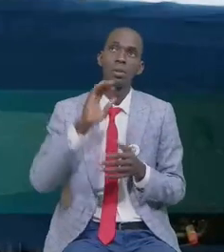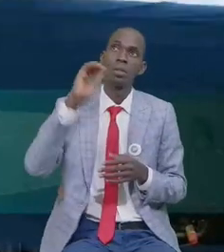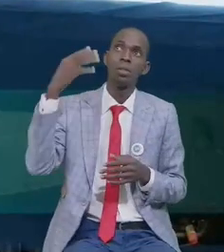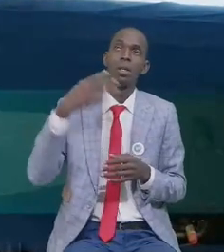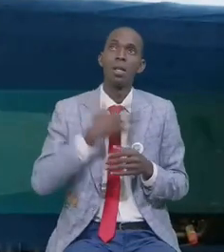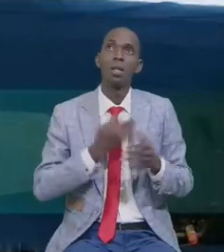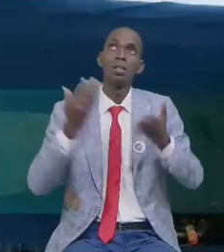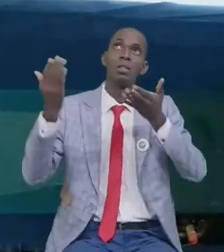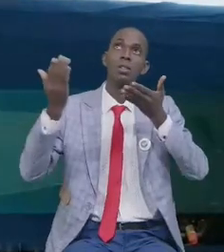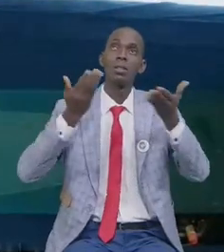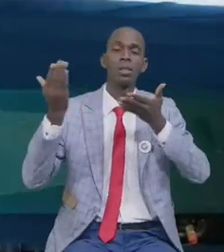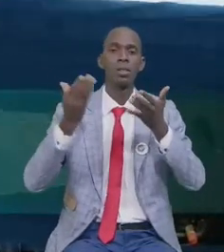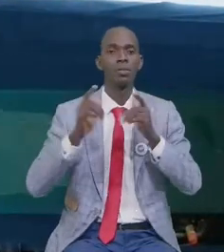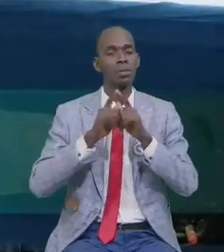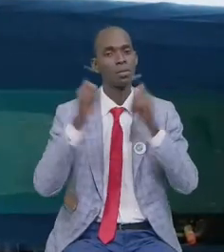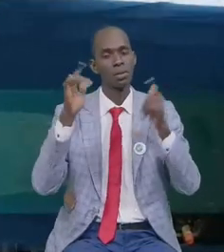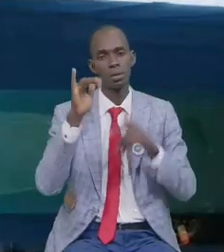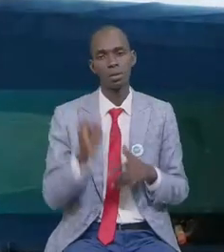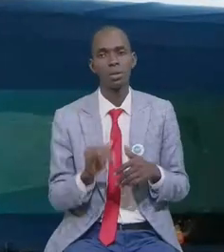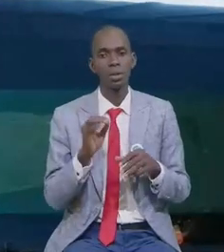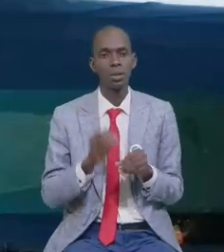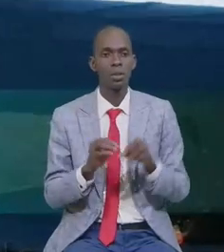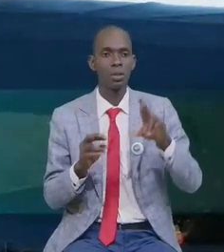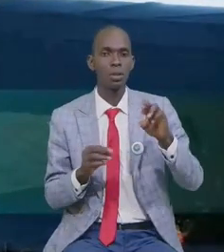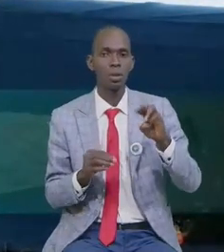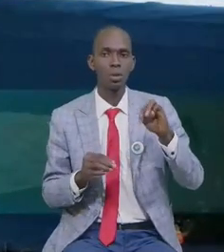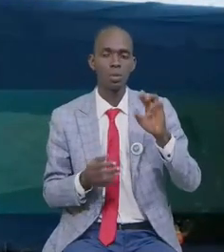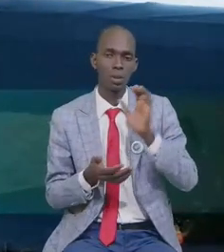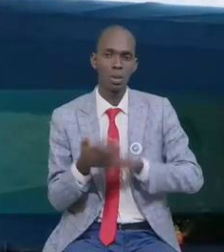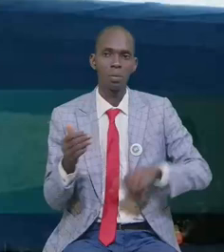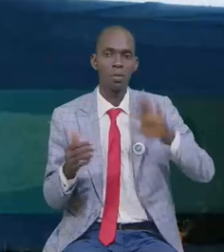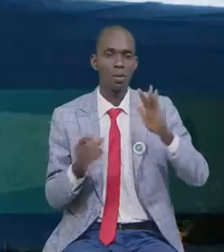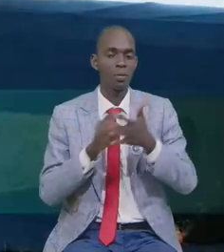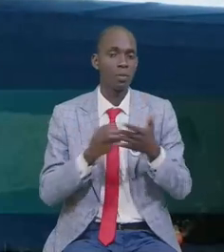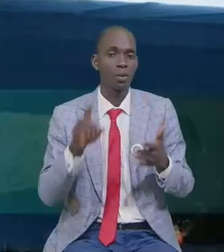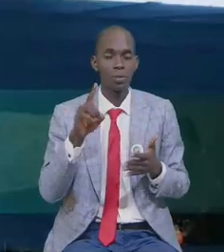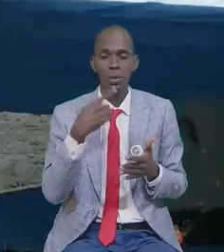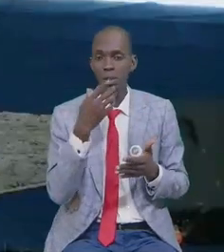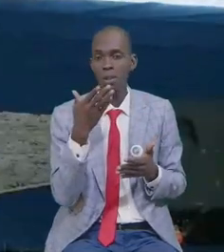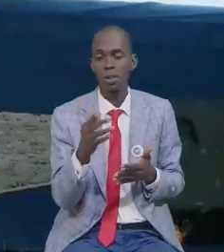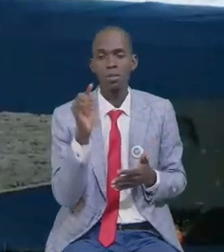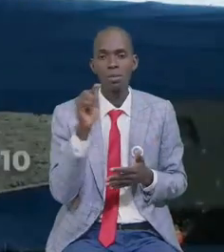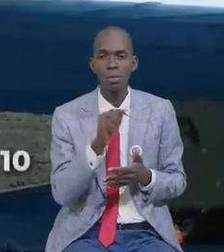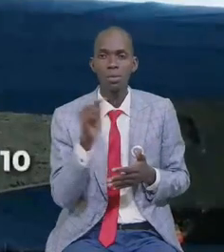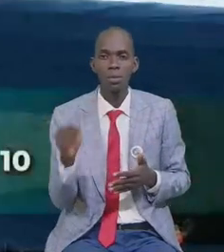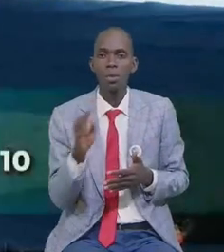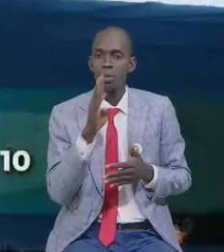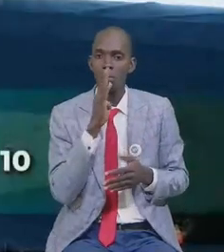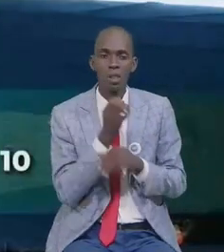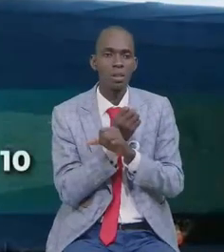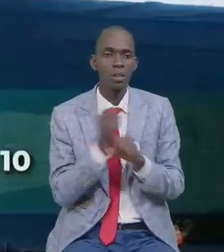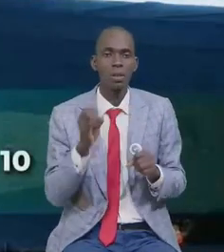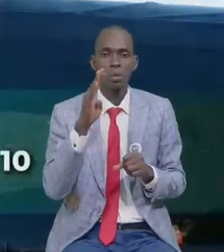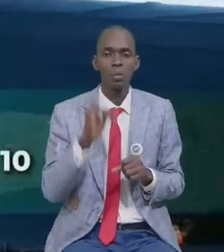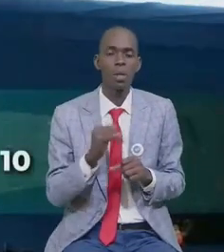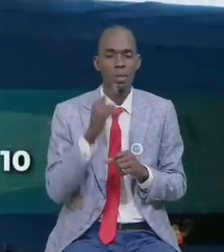de servir gracieusement. En Romains 5, verset 1. Étant donc justifiés par la foi, nous